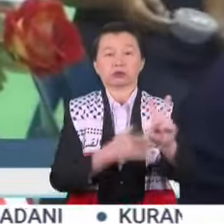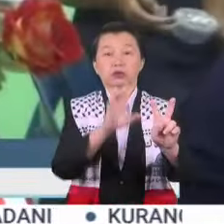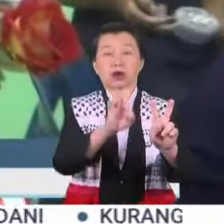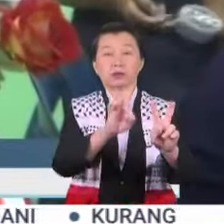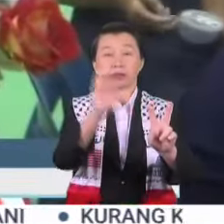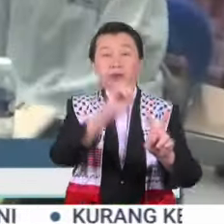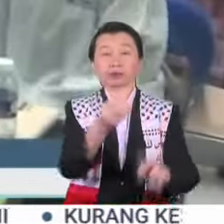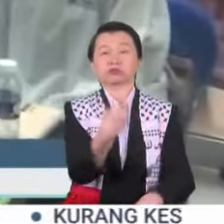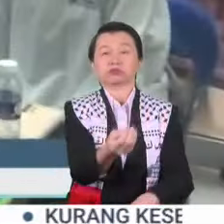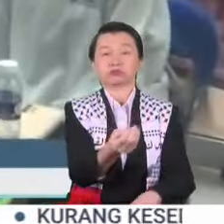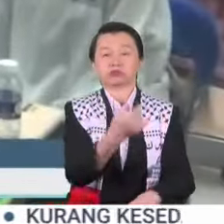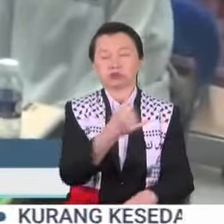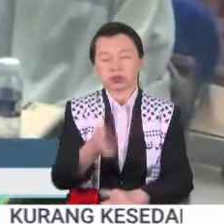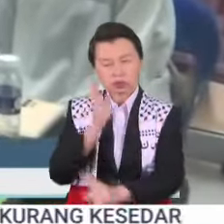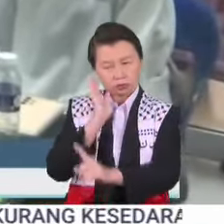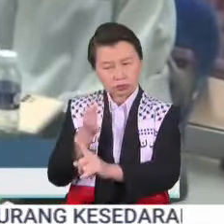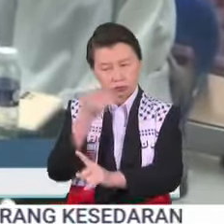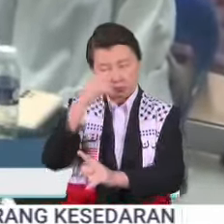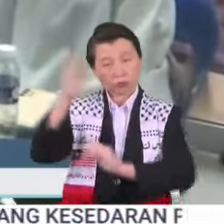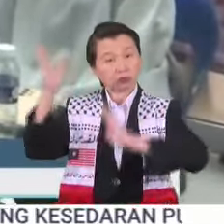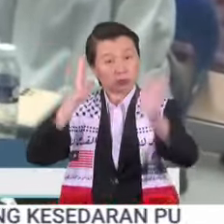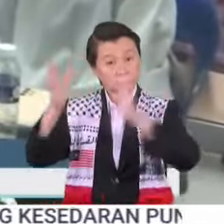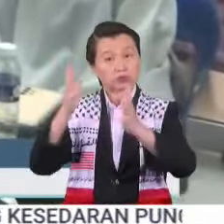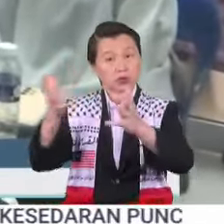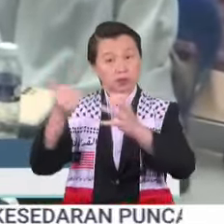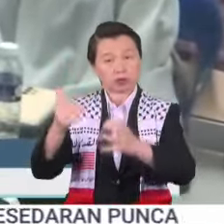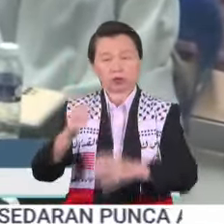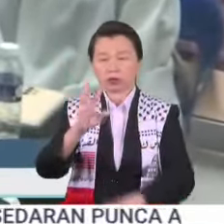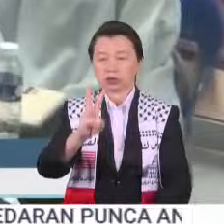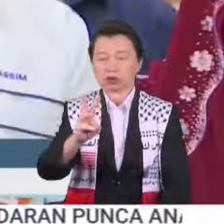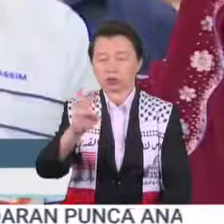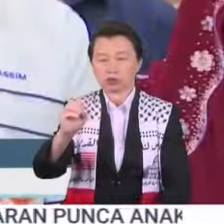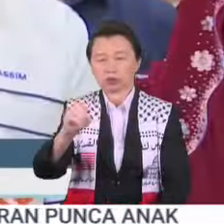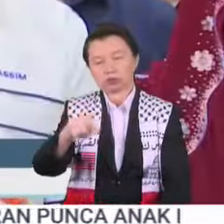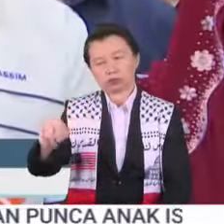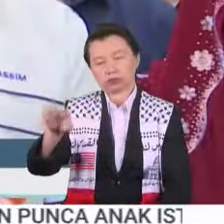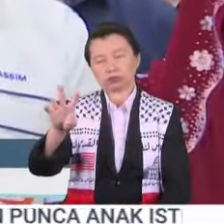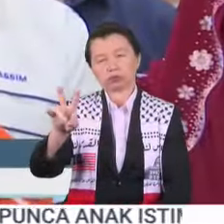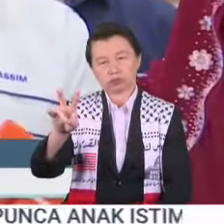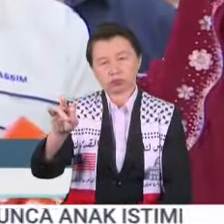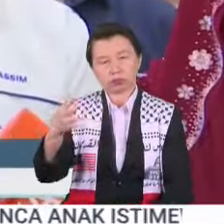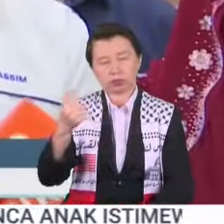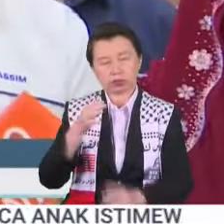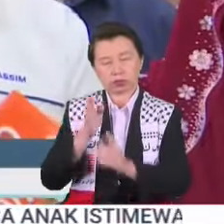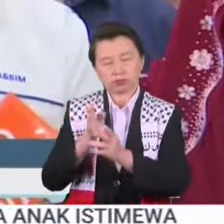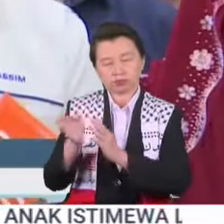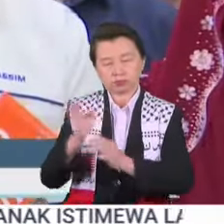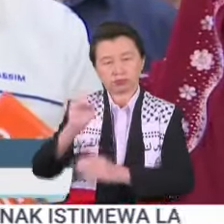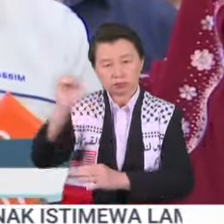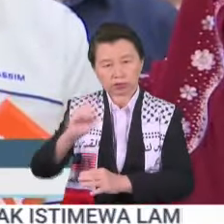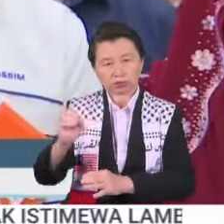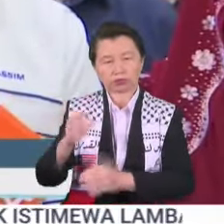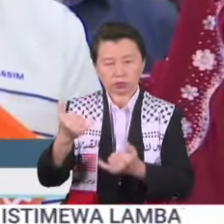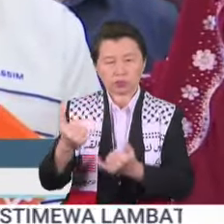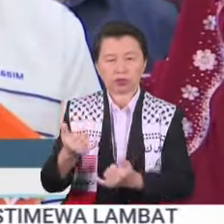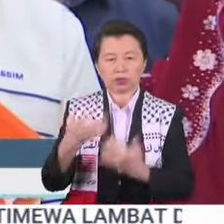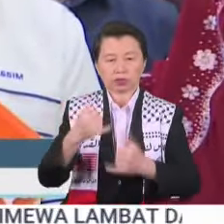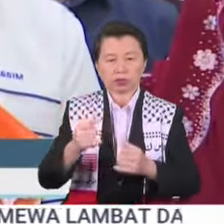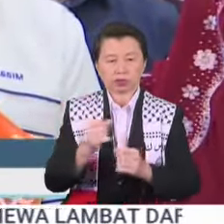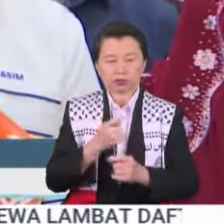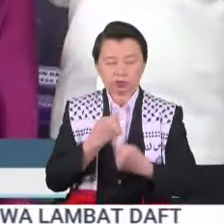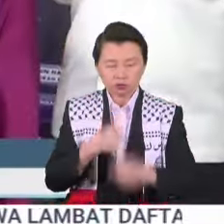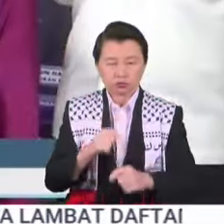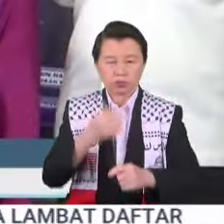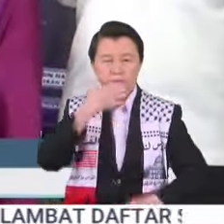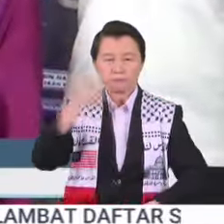sedangkan sasaran untuk negara ini 60-40, dan kita akan berusaha dengan sehabis